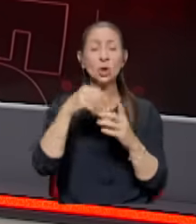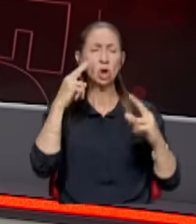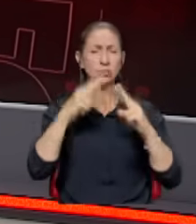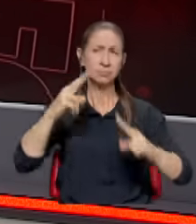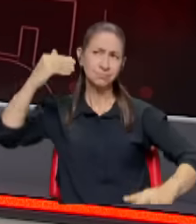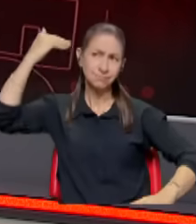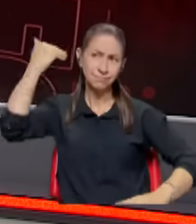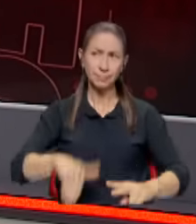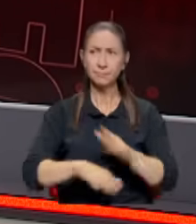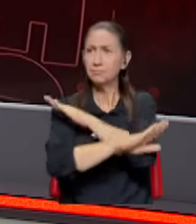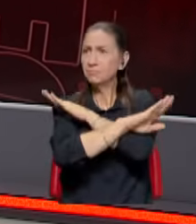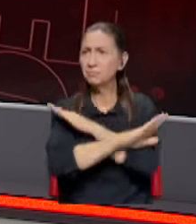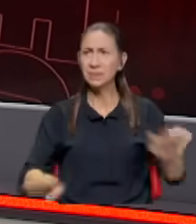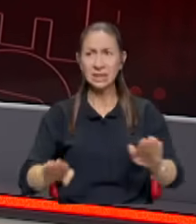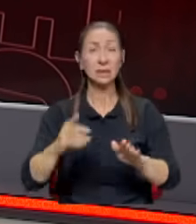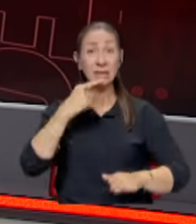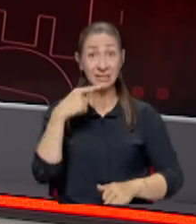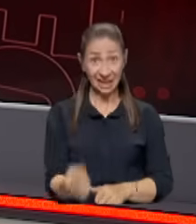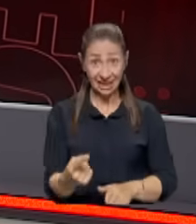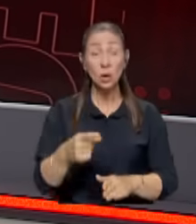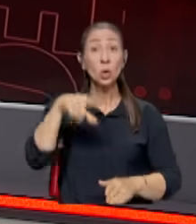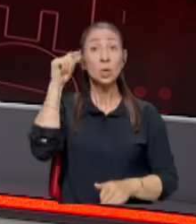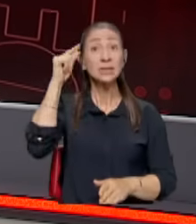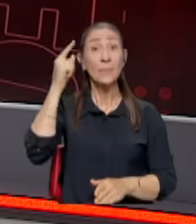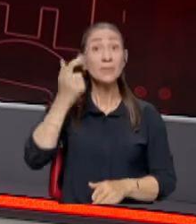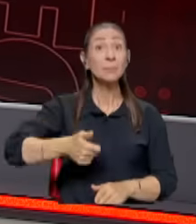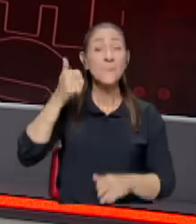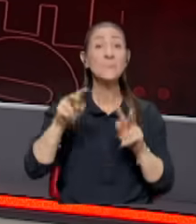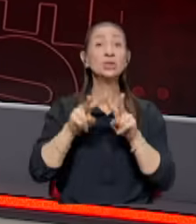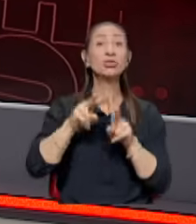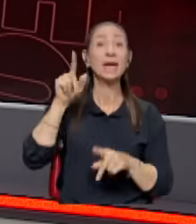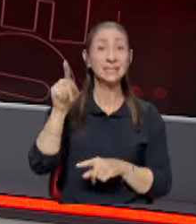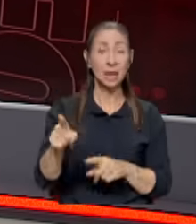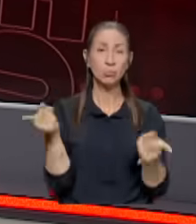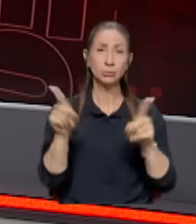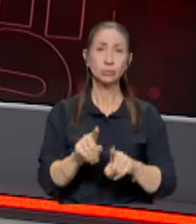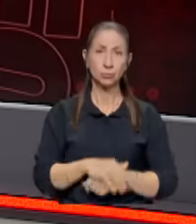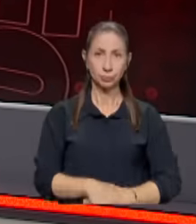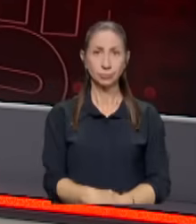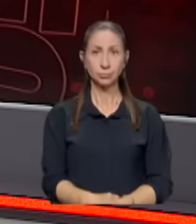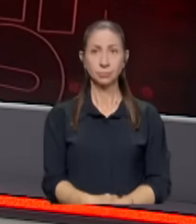görüşmeyeceğini, bitti o iş sözleriyle dile getirdiği Yunanistan Başbakanı Mitsotakis'le buluştu.